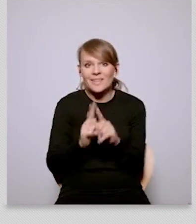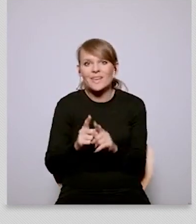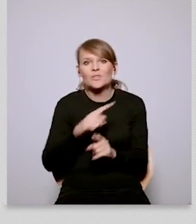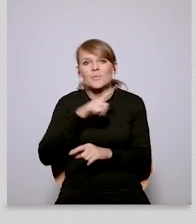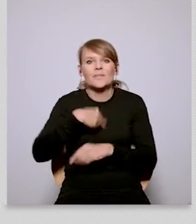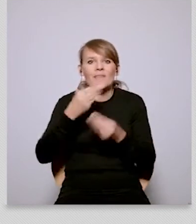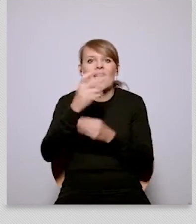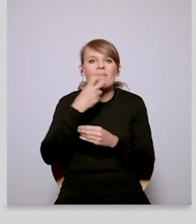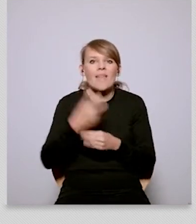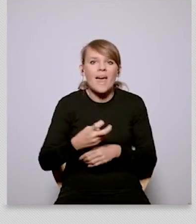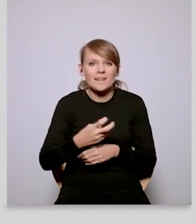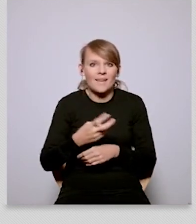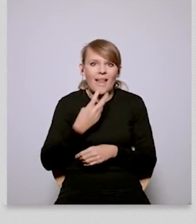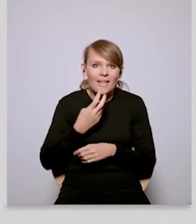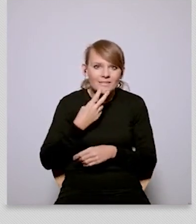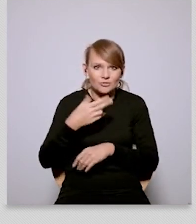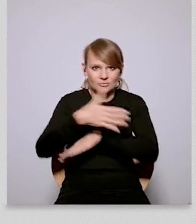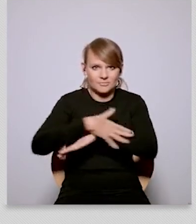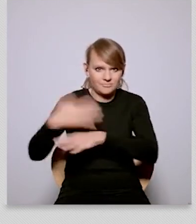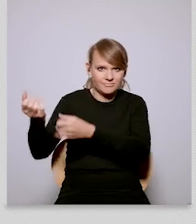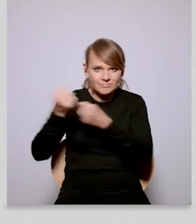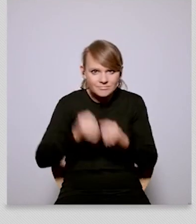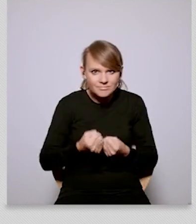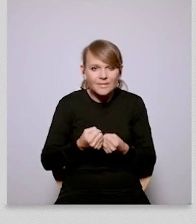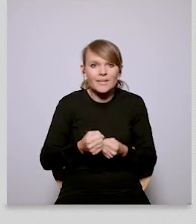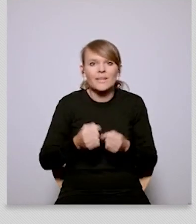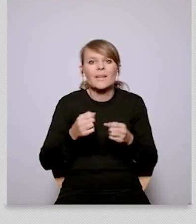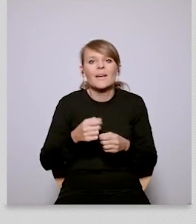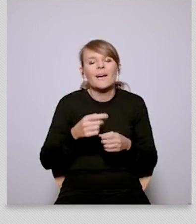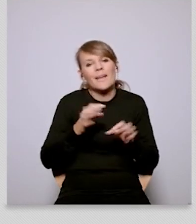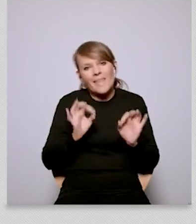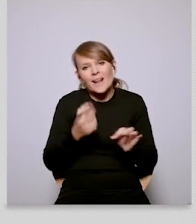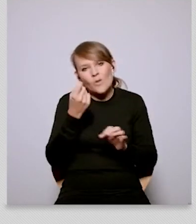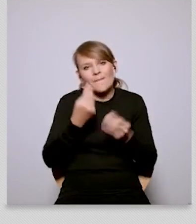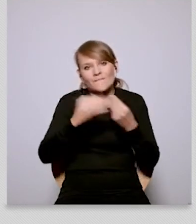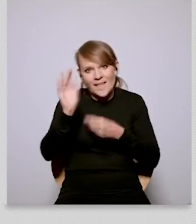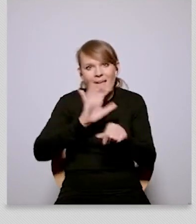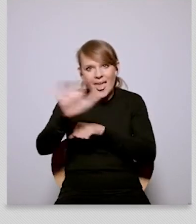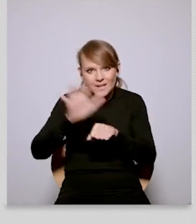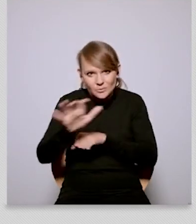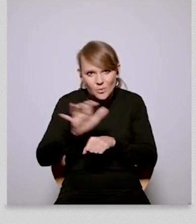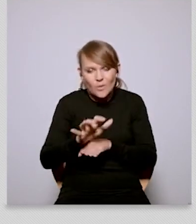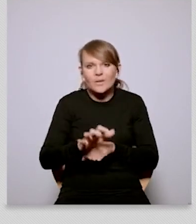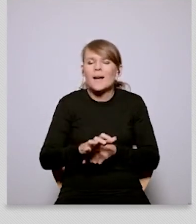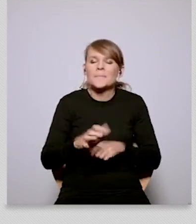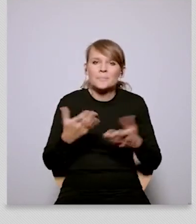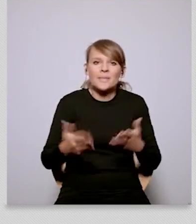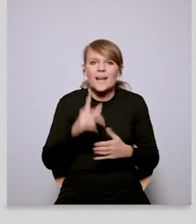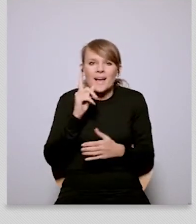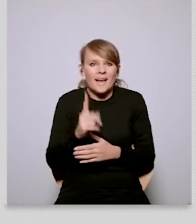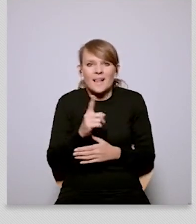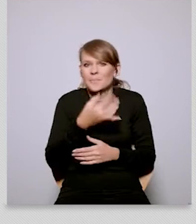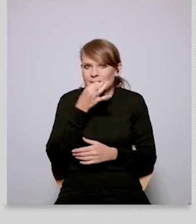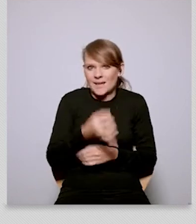importujemy to akurat chwilowo jest tak że bardziej eksportujemy ale więc dla mnie wymiar bo